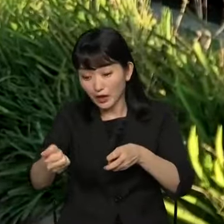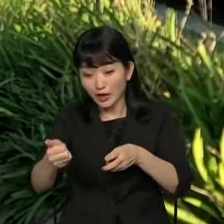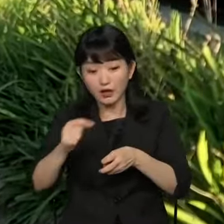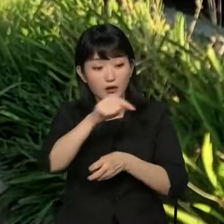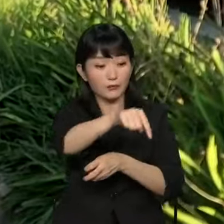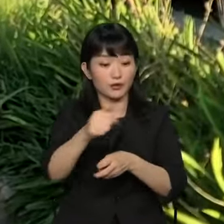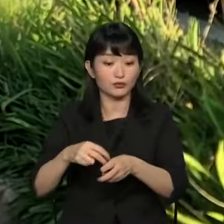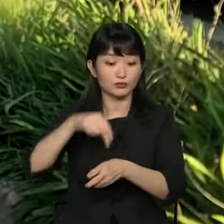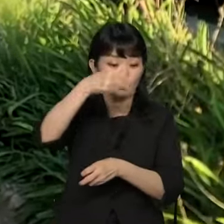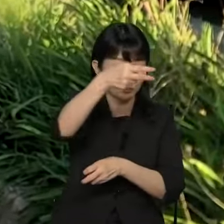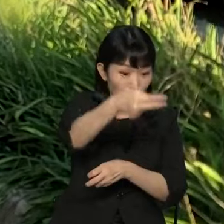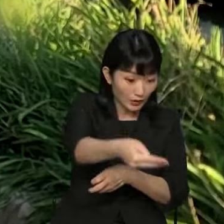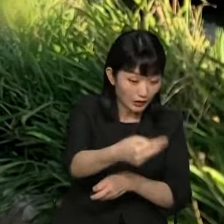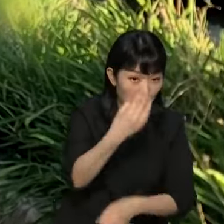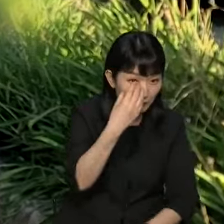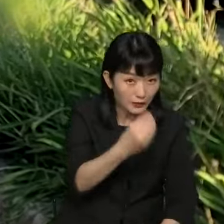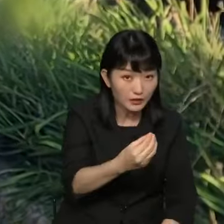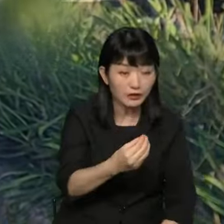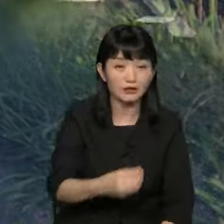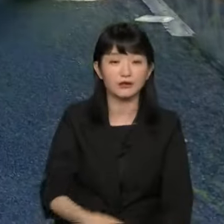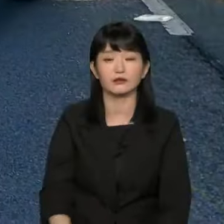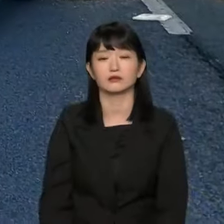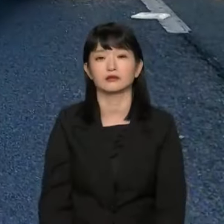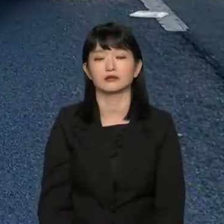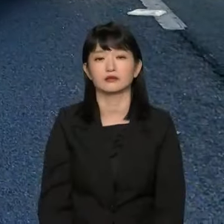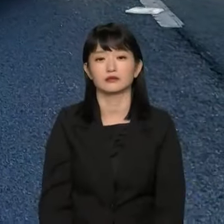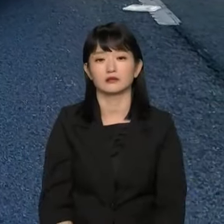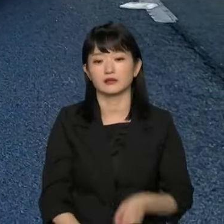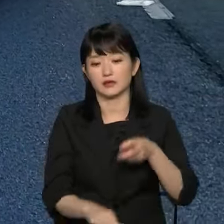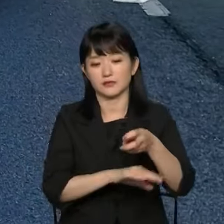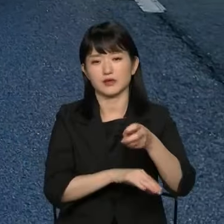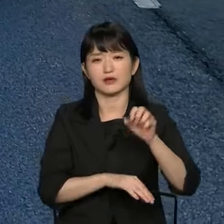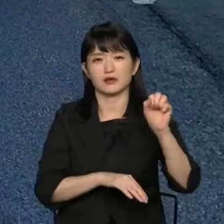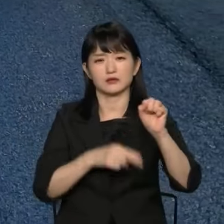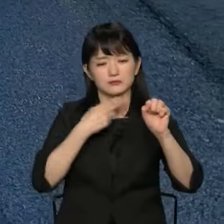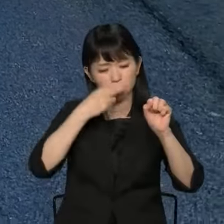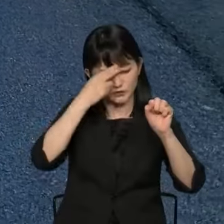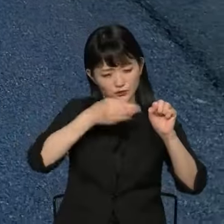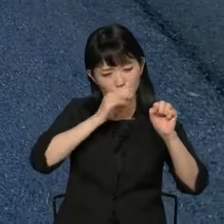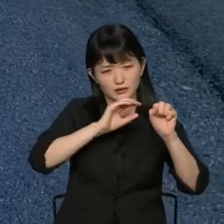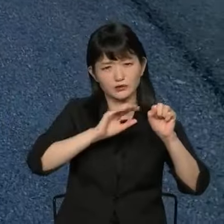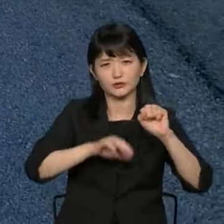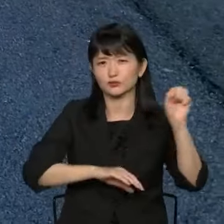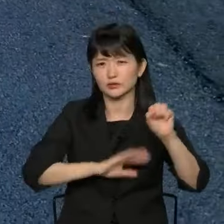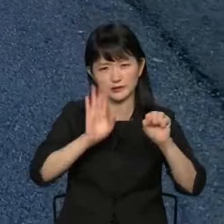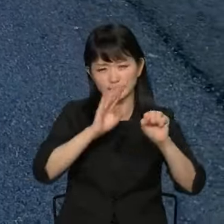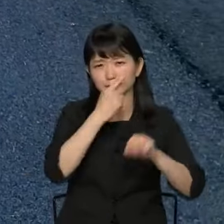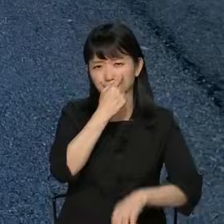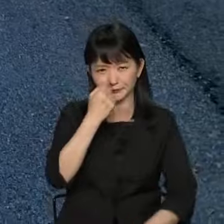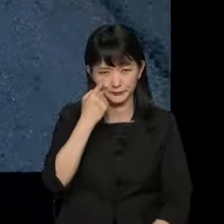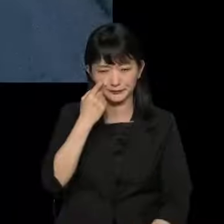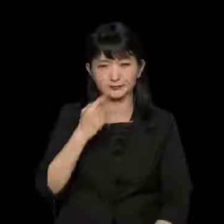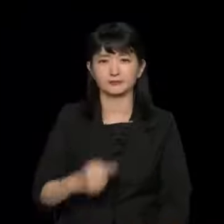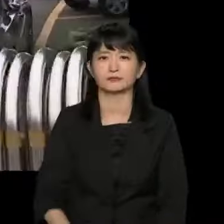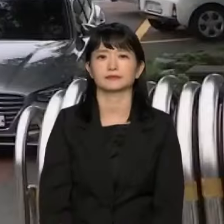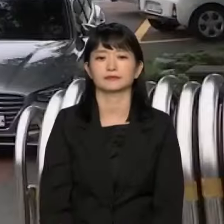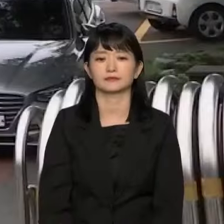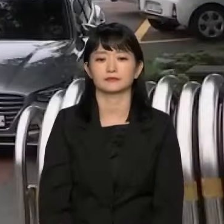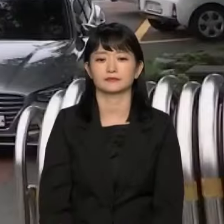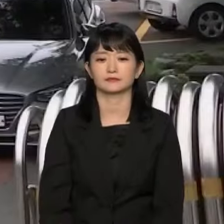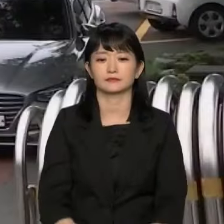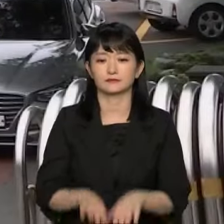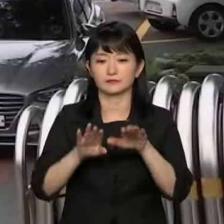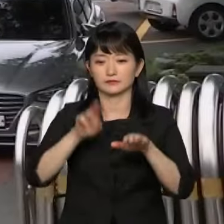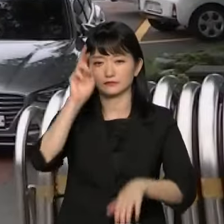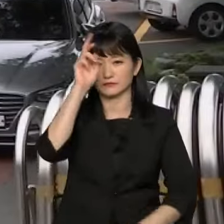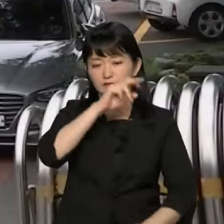도로에서 발견된 것으로 전해졌습니다. 경찰은 버스기사가 음주 상태는 아니었던 것으로 확인했습니다. 오늘